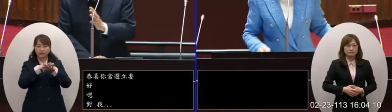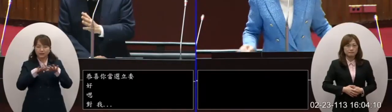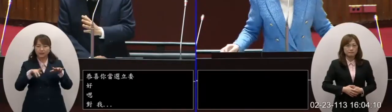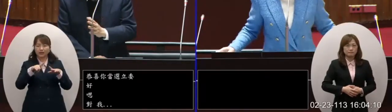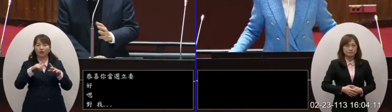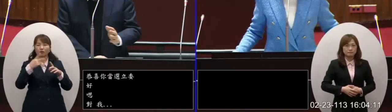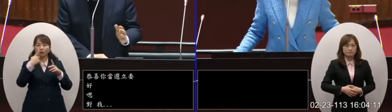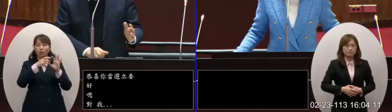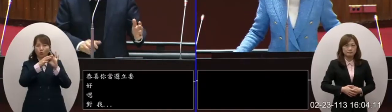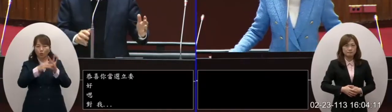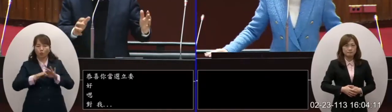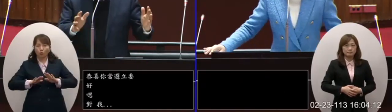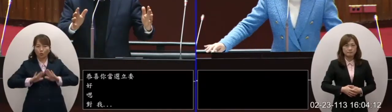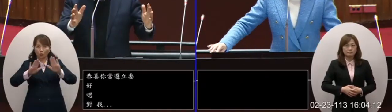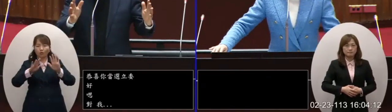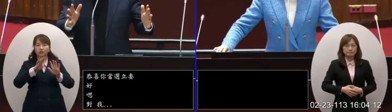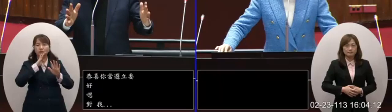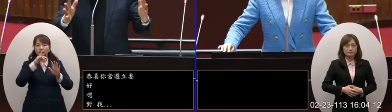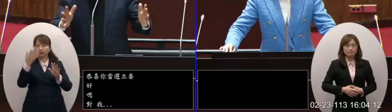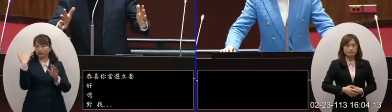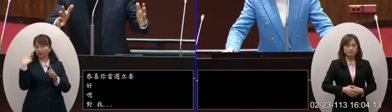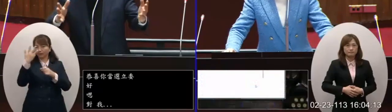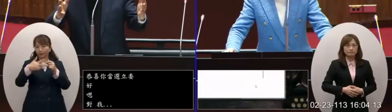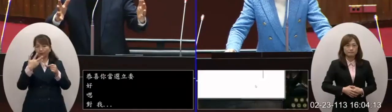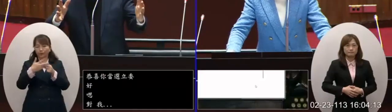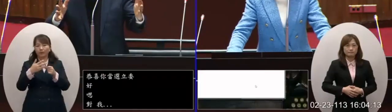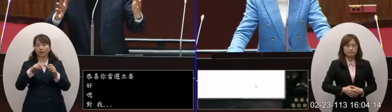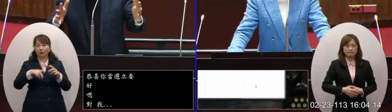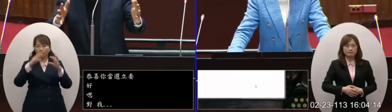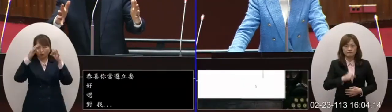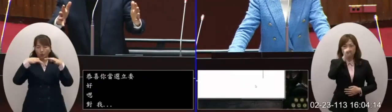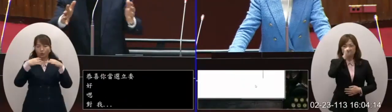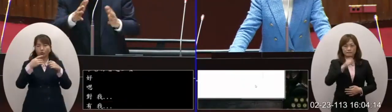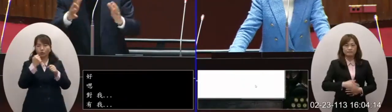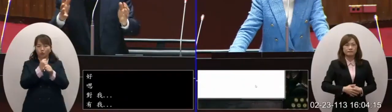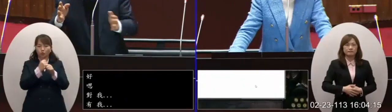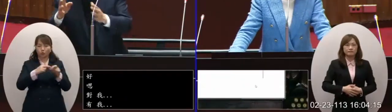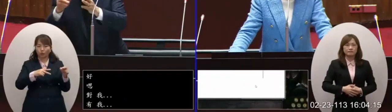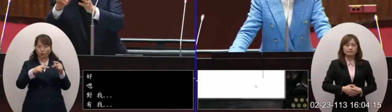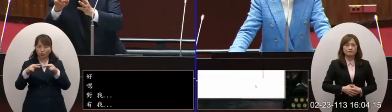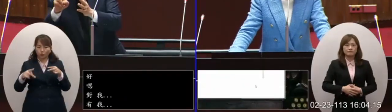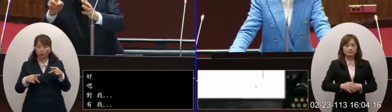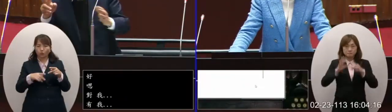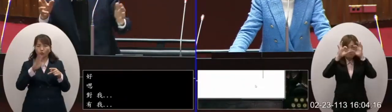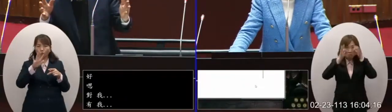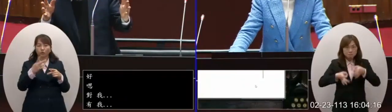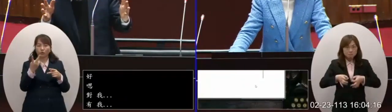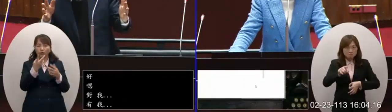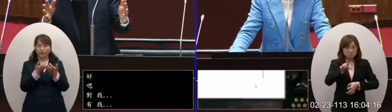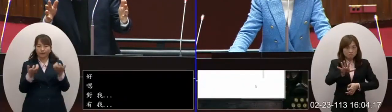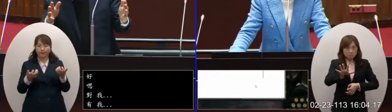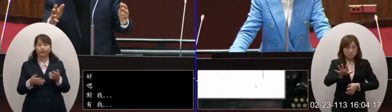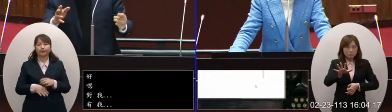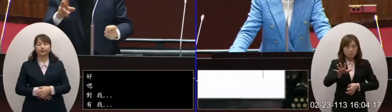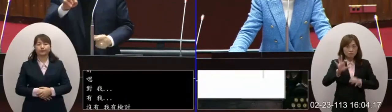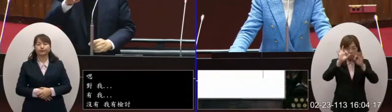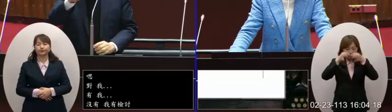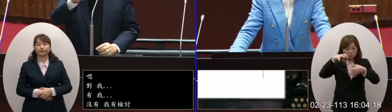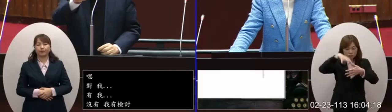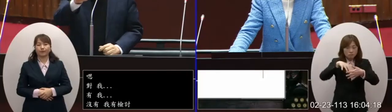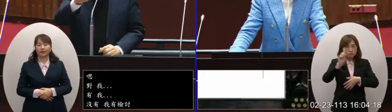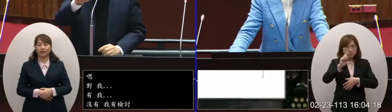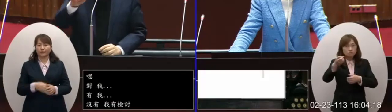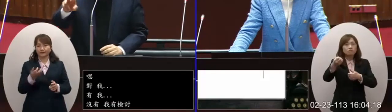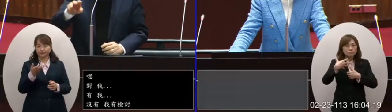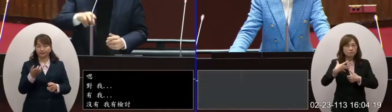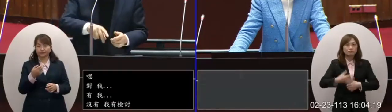断的精进，那我们要看我们在过去的八年，在检讨过去八年， 你有检讨是不是？检讨了什么？可不可以院长告诉本席？